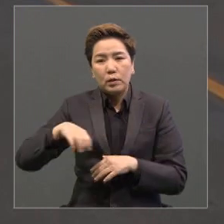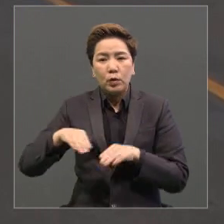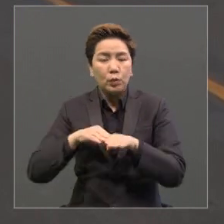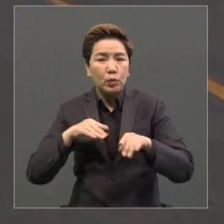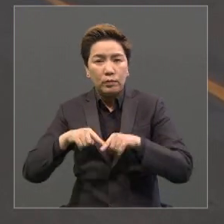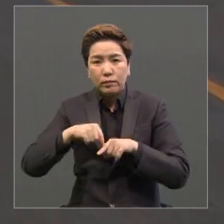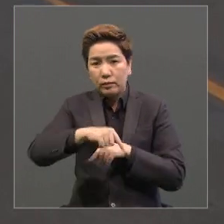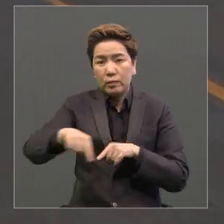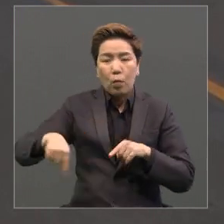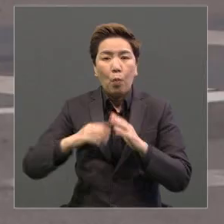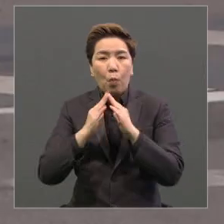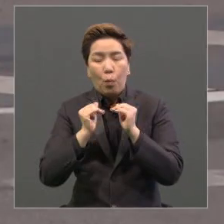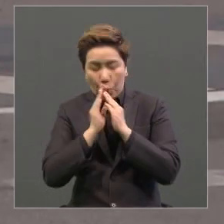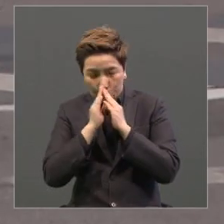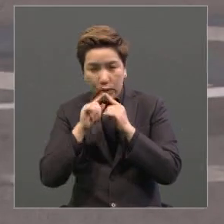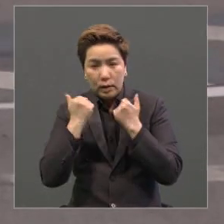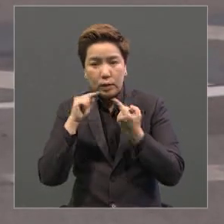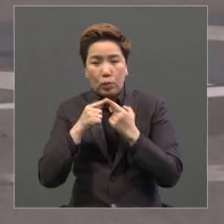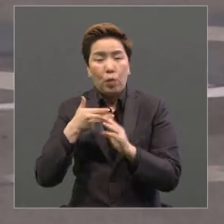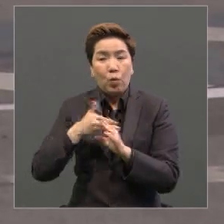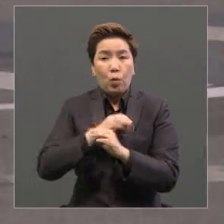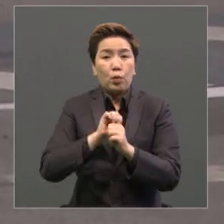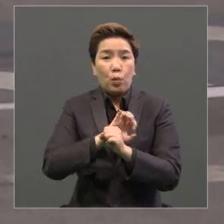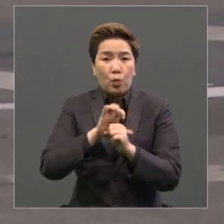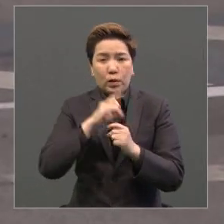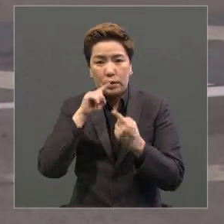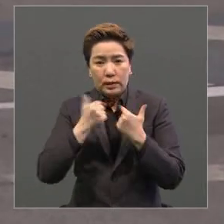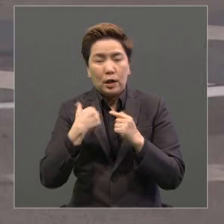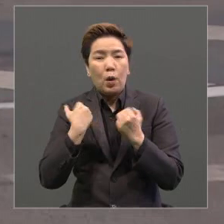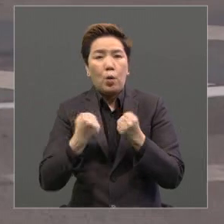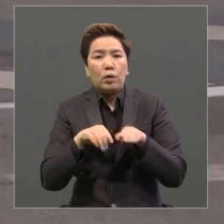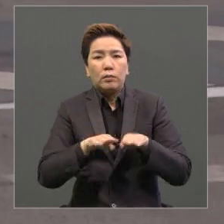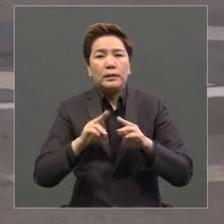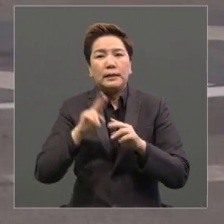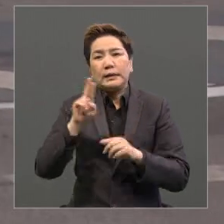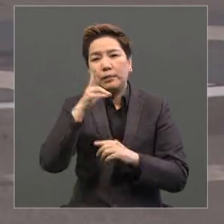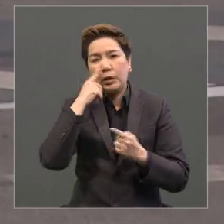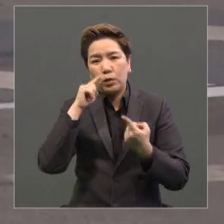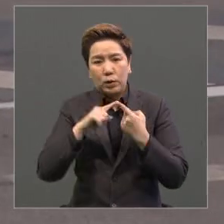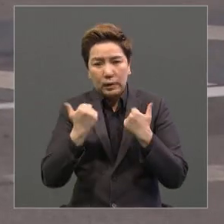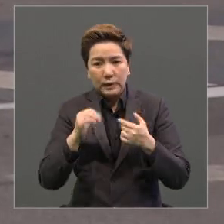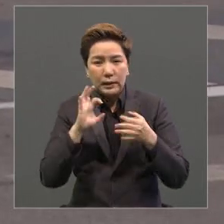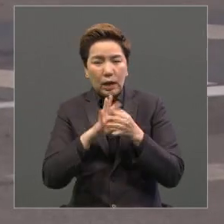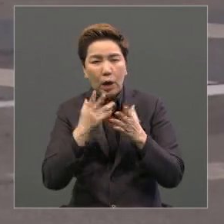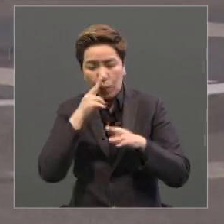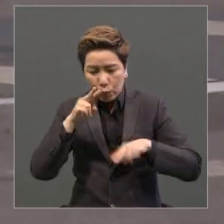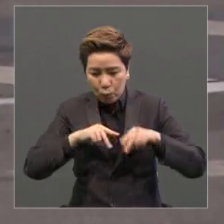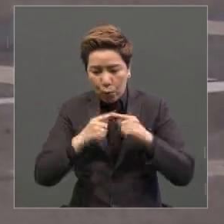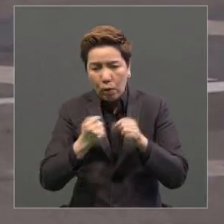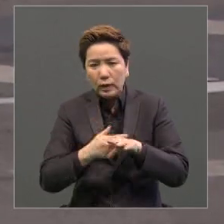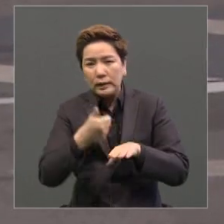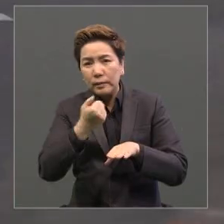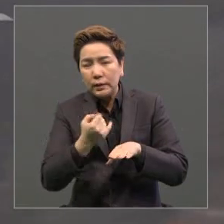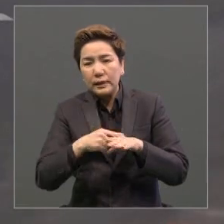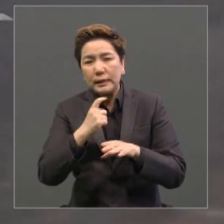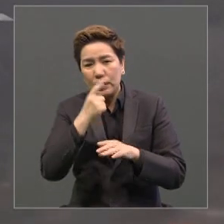ถนนต่างๆรอบๆวัดนะครับเนื่องจากว่าช่วงก่อนโควิด-19 เนี่ยรถทัวร์ไม่ได้ใช้งานมานานนะแล้วก็จำเป็นต้องมีการตรวจเรื่องของสภาพความ